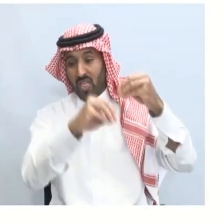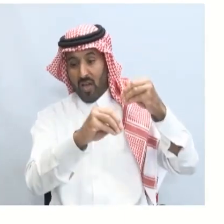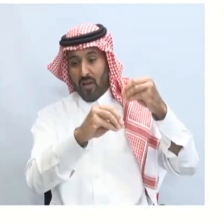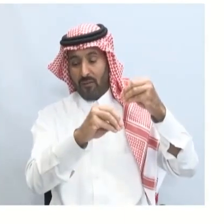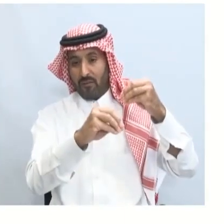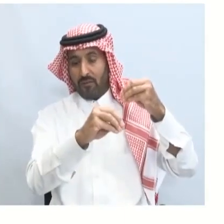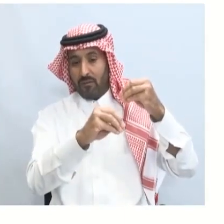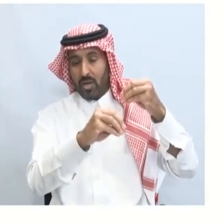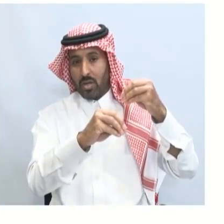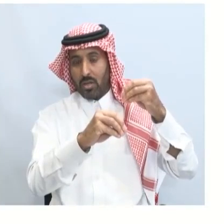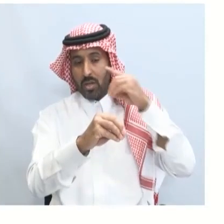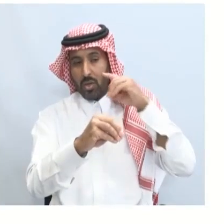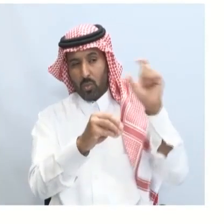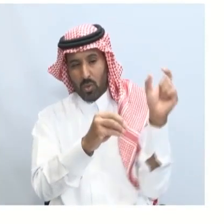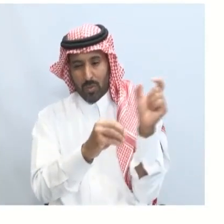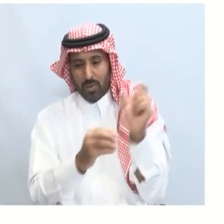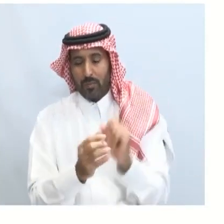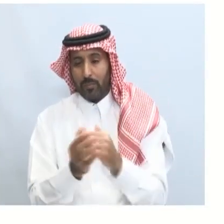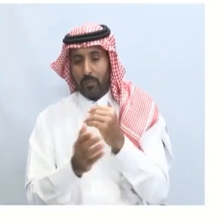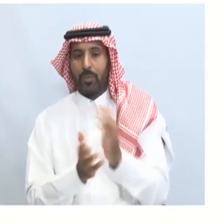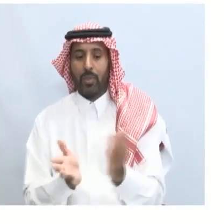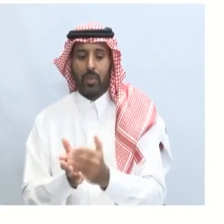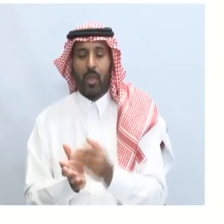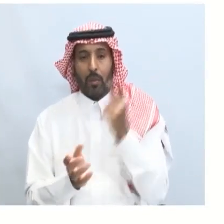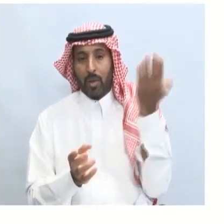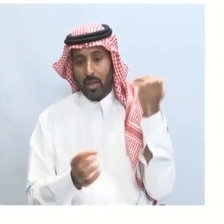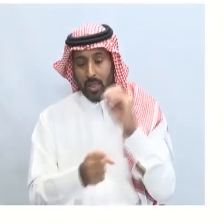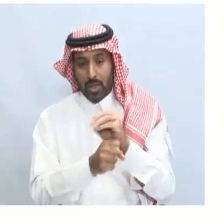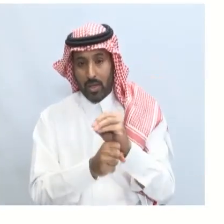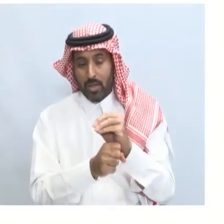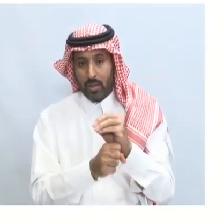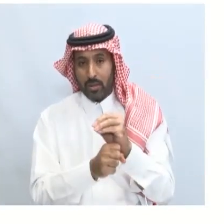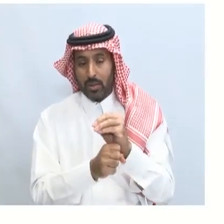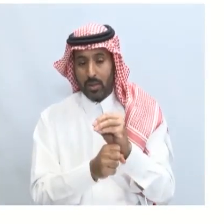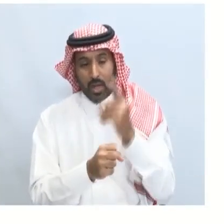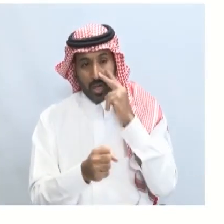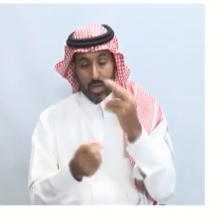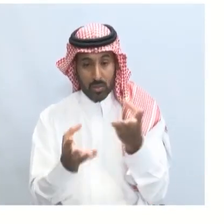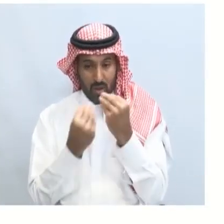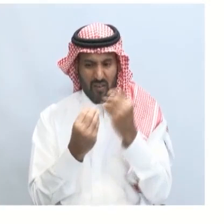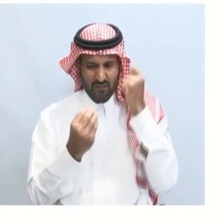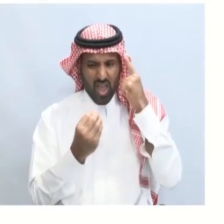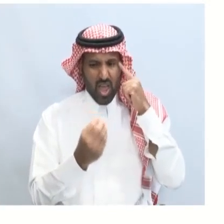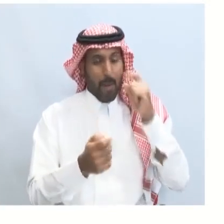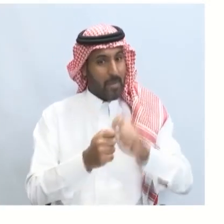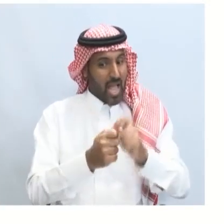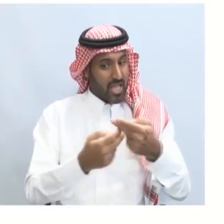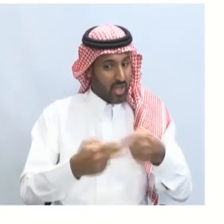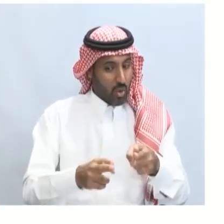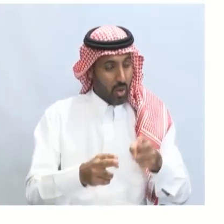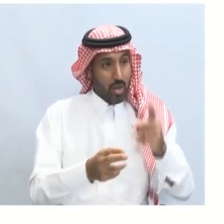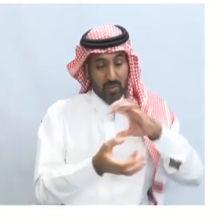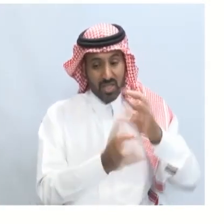الى الكويكبات بعد ذلك ذكرنا بانه عمليه دراسه او فهم نشاه الكون